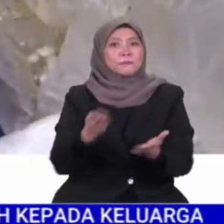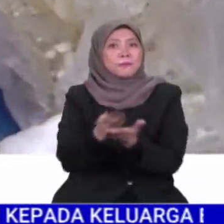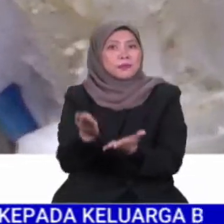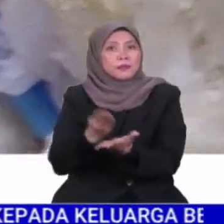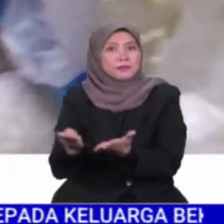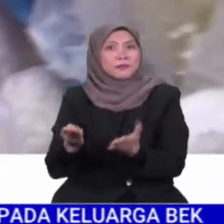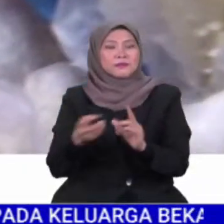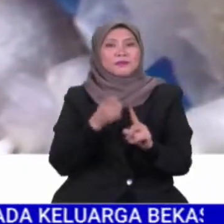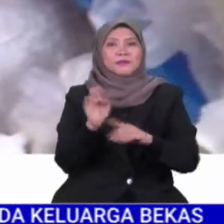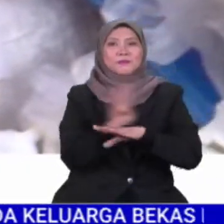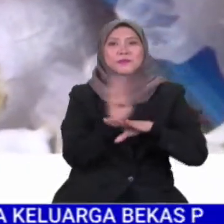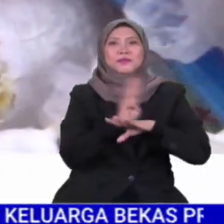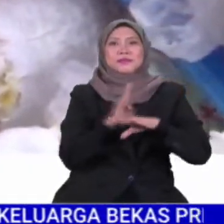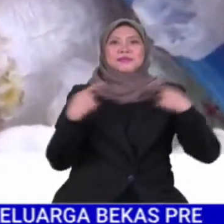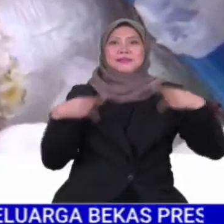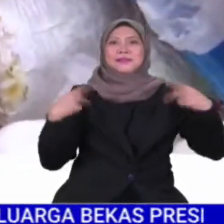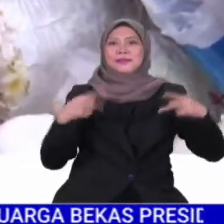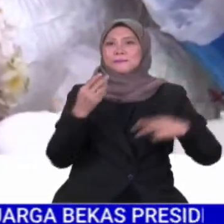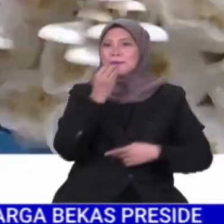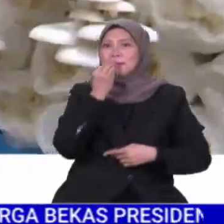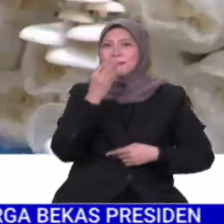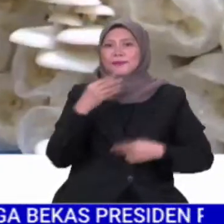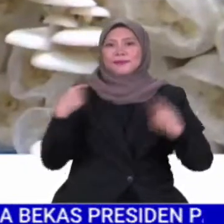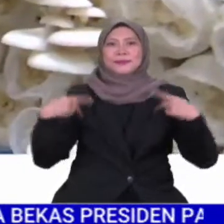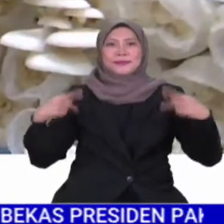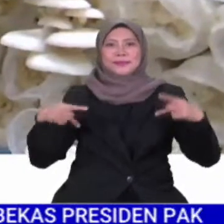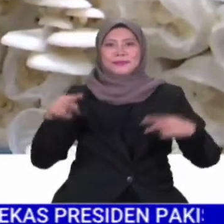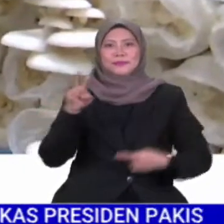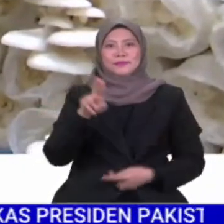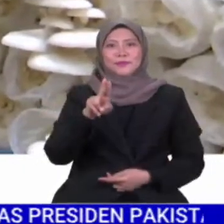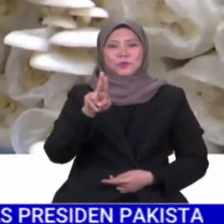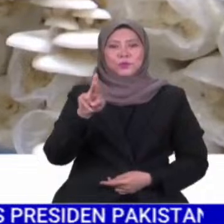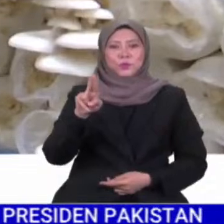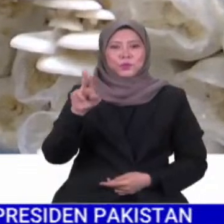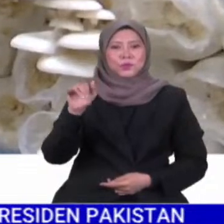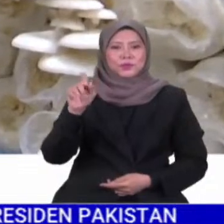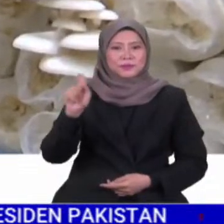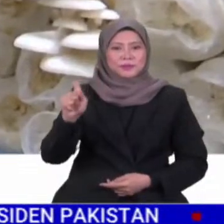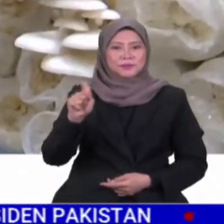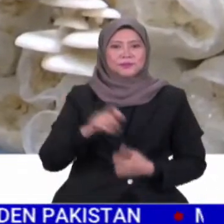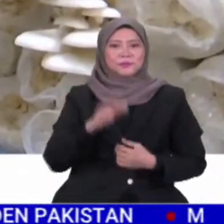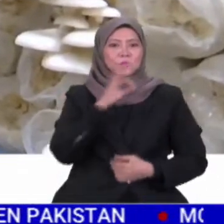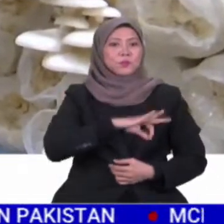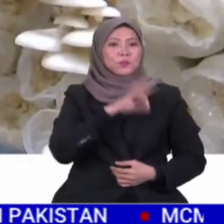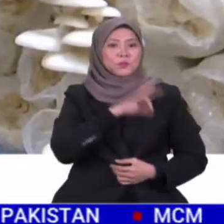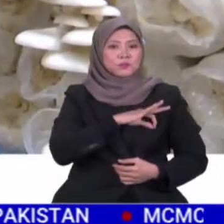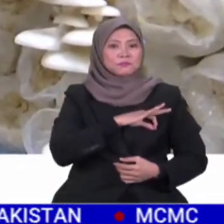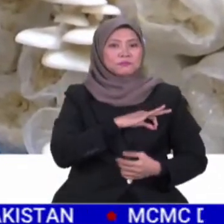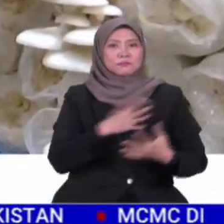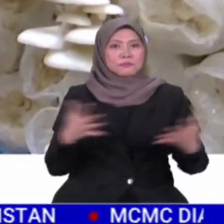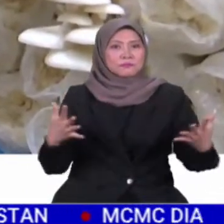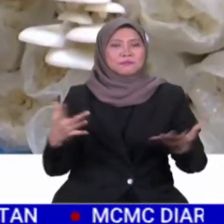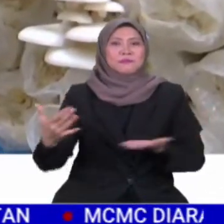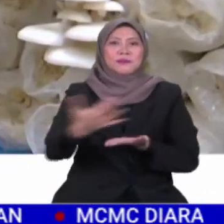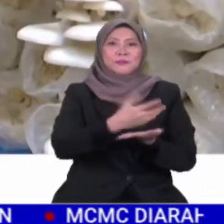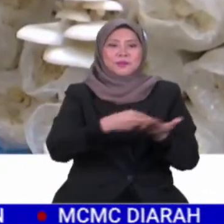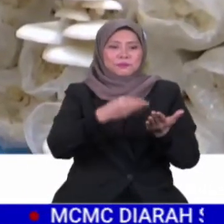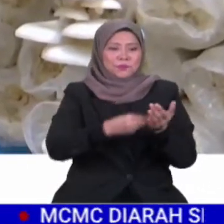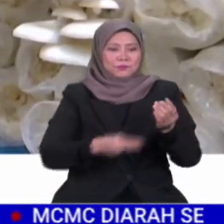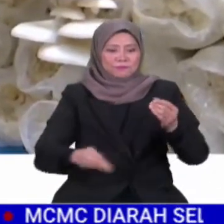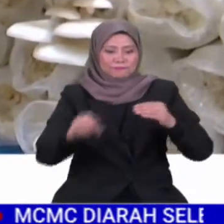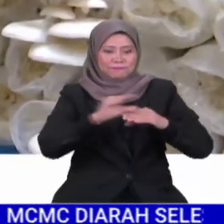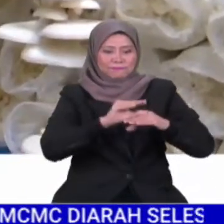terdiri daripada pengusaha kedai makan dan kedai runcit. Keuntungan jualan yang diperoleh bukan sahaja memberi pendapatan